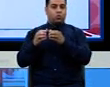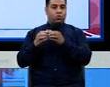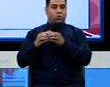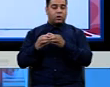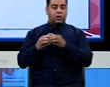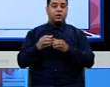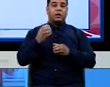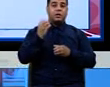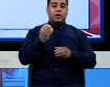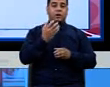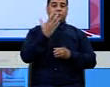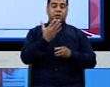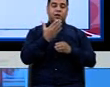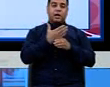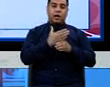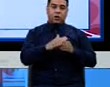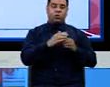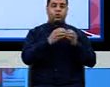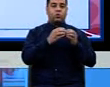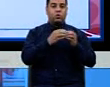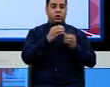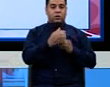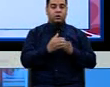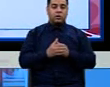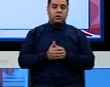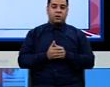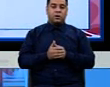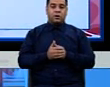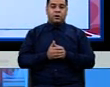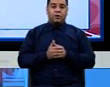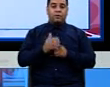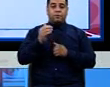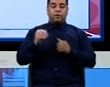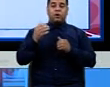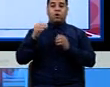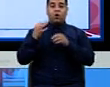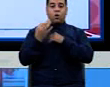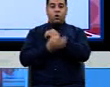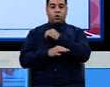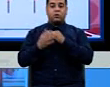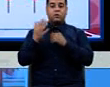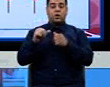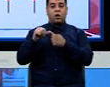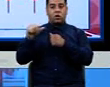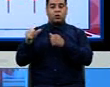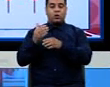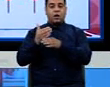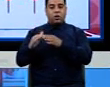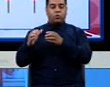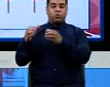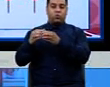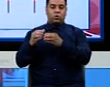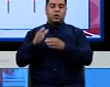guruhga, keyingi 5 tasini yana alohida guruhga va oxirgi 5 tasini ham alohida